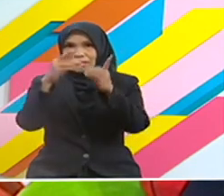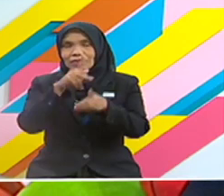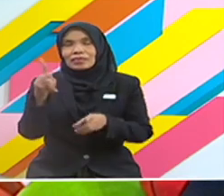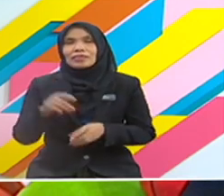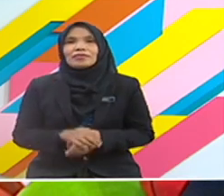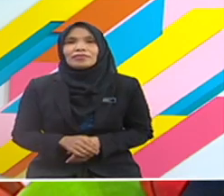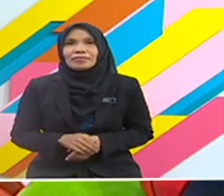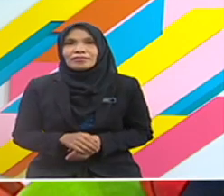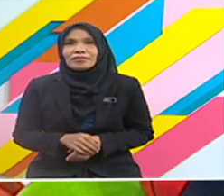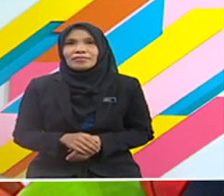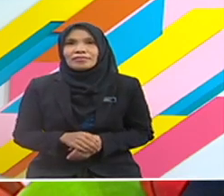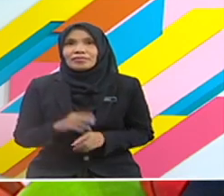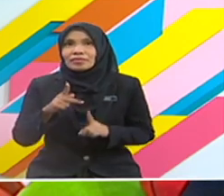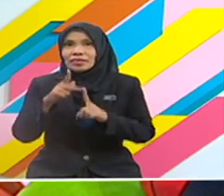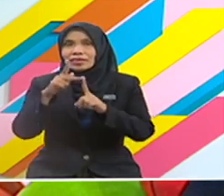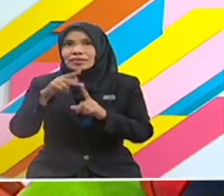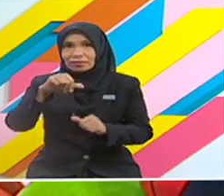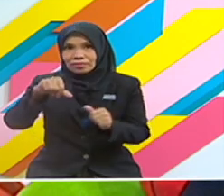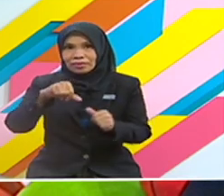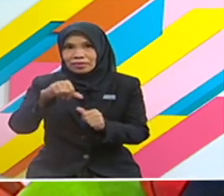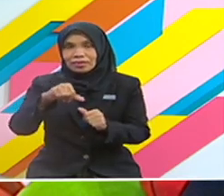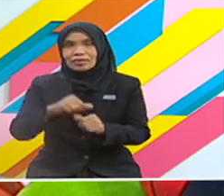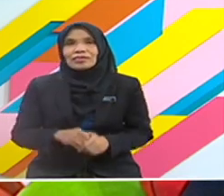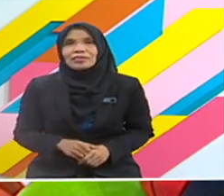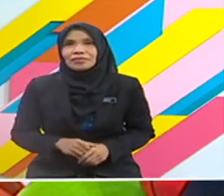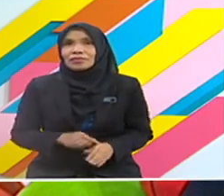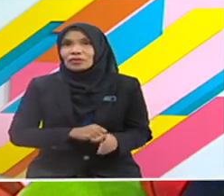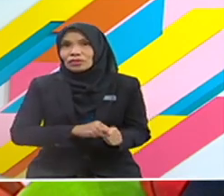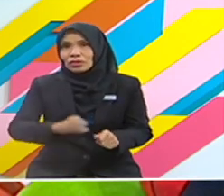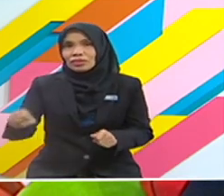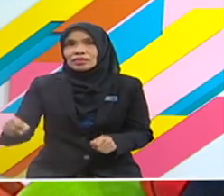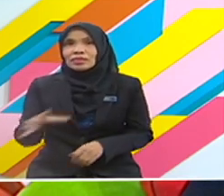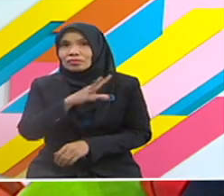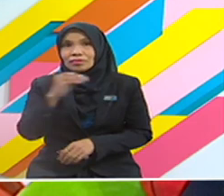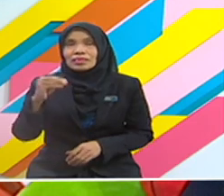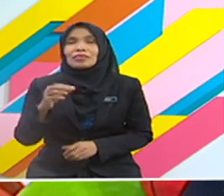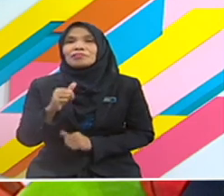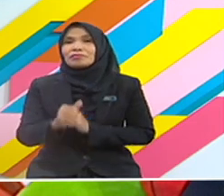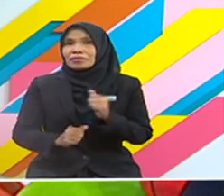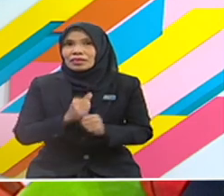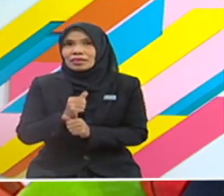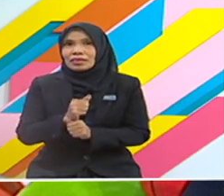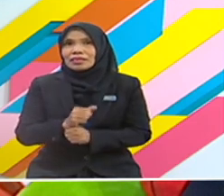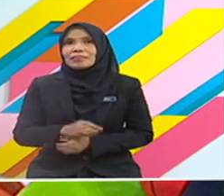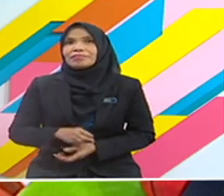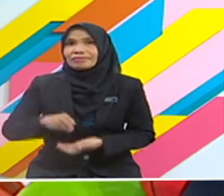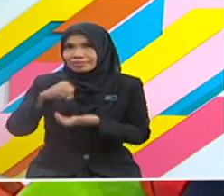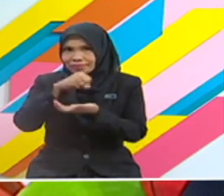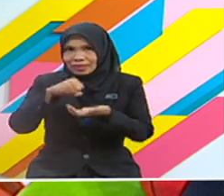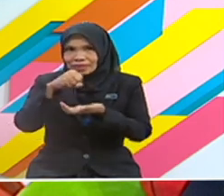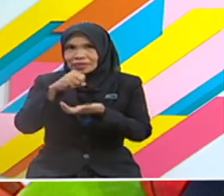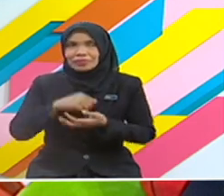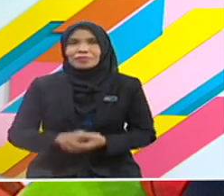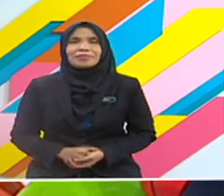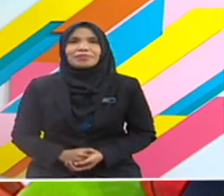pendidikan sains sosial dan alam sekitar. Jadi tadi dah tengok kan bagaimana guru-guru penyampai kita pada